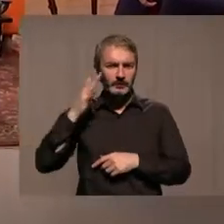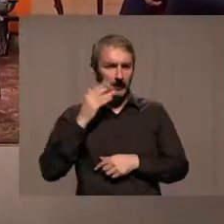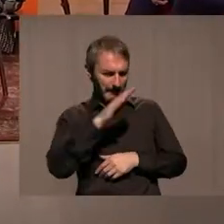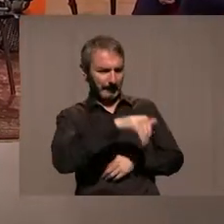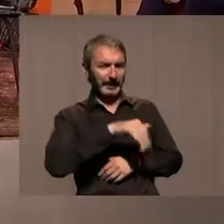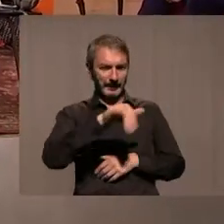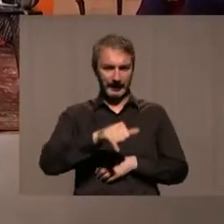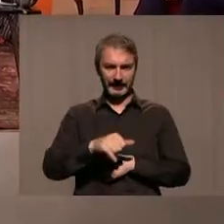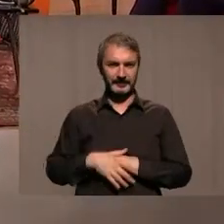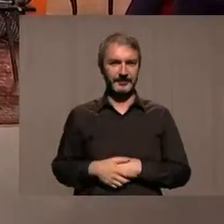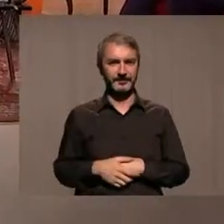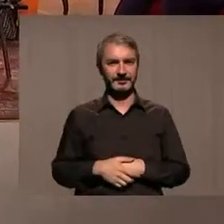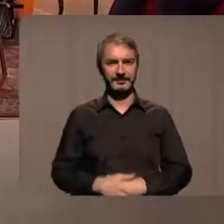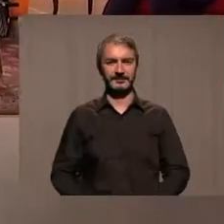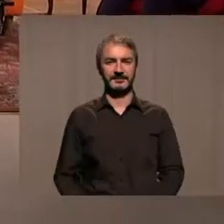tres?